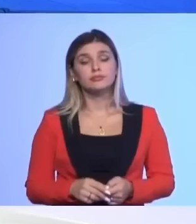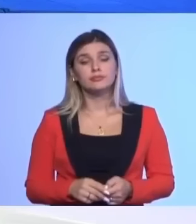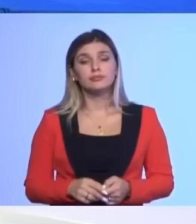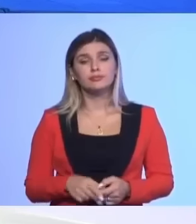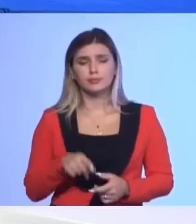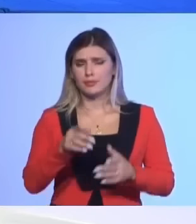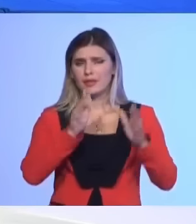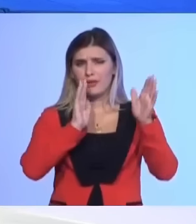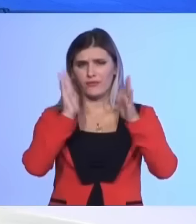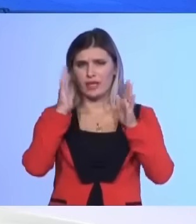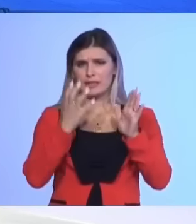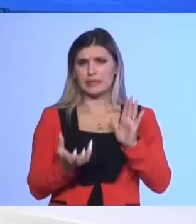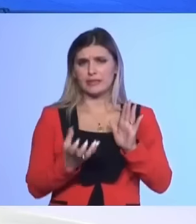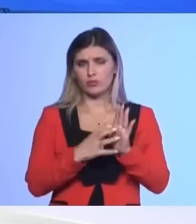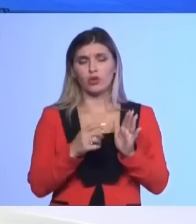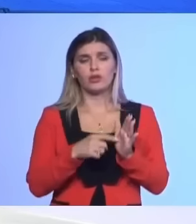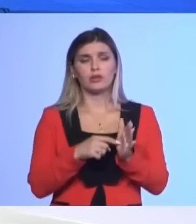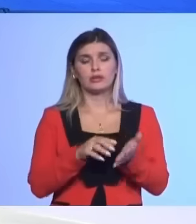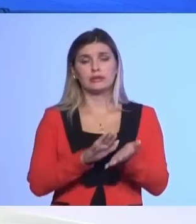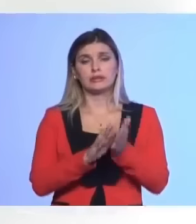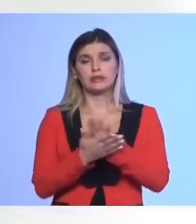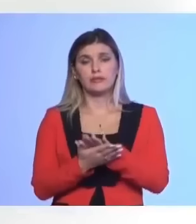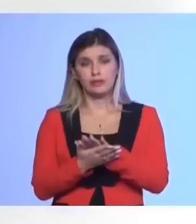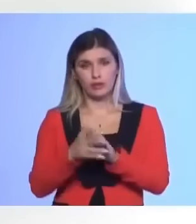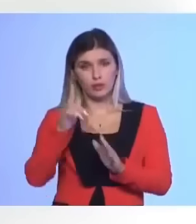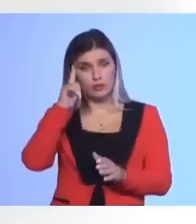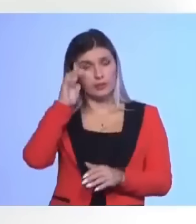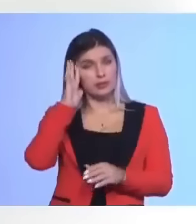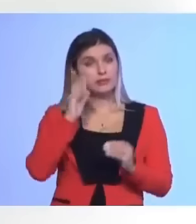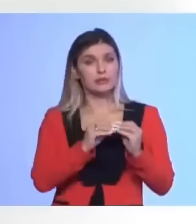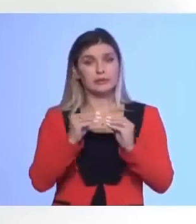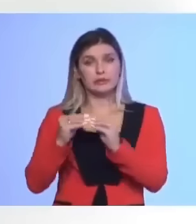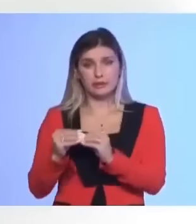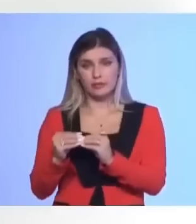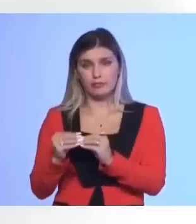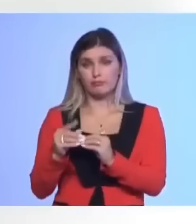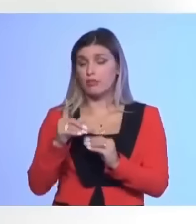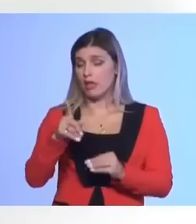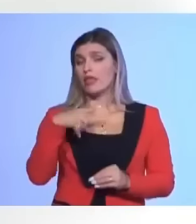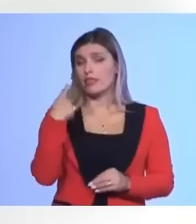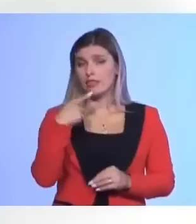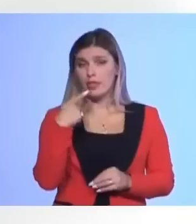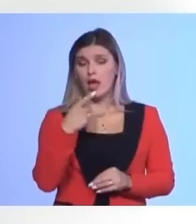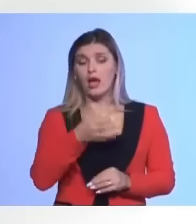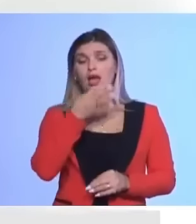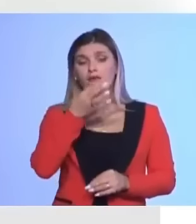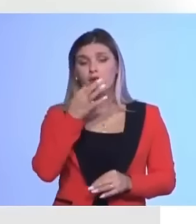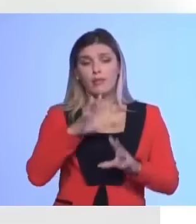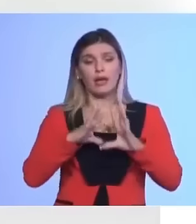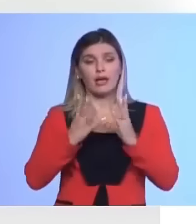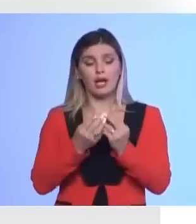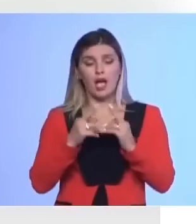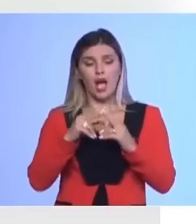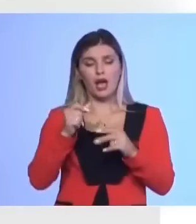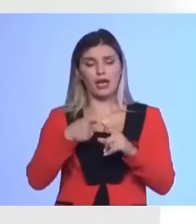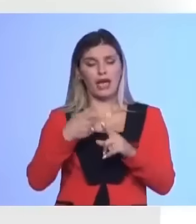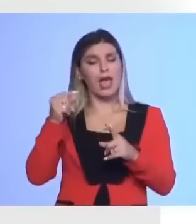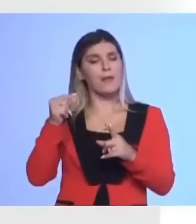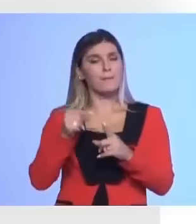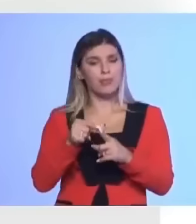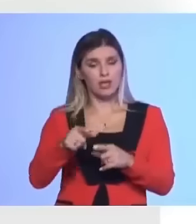Nëpërmjet Facebookut ka reaguar zëvendës kryeministri Besnik Bislimi. Ai ka thënë se pas informacioneve nga Arkep se në territorin e